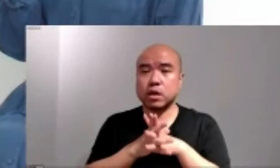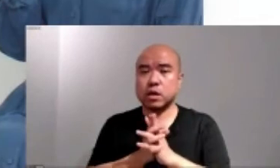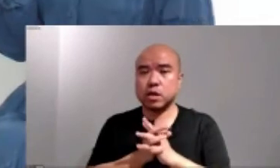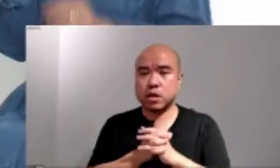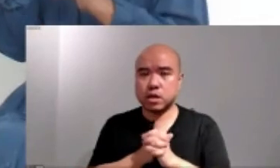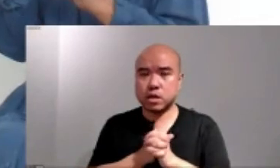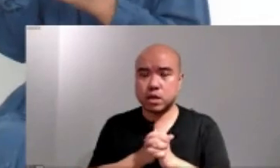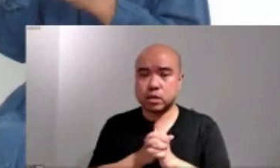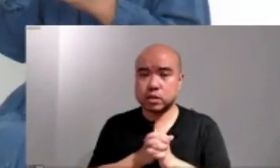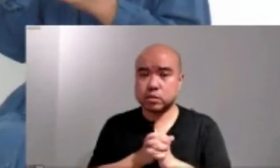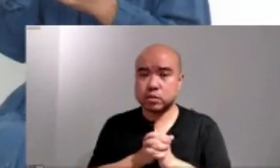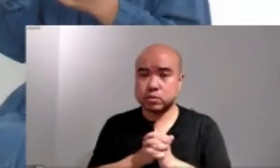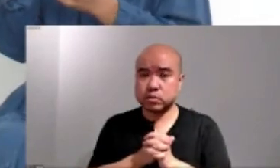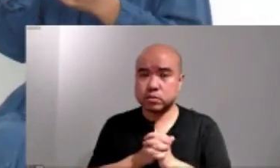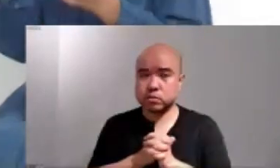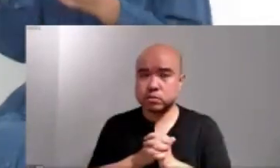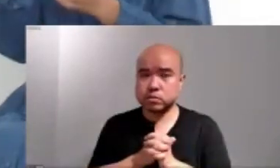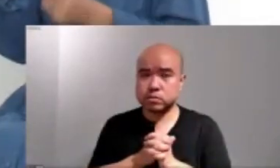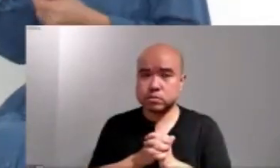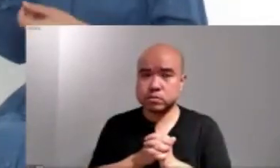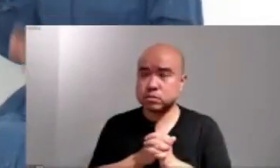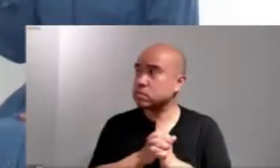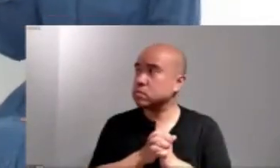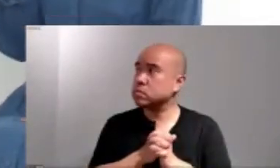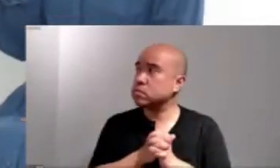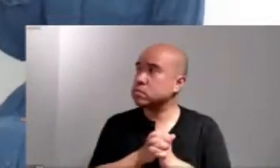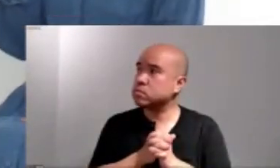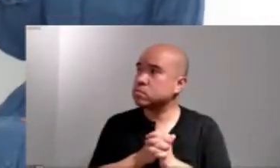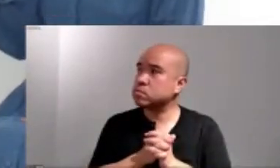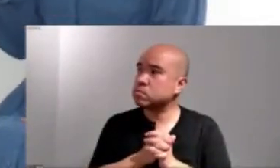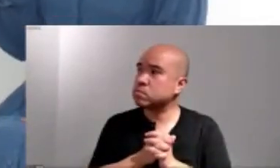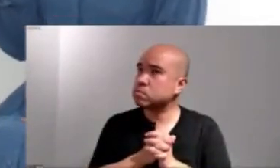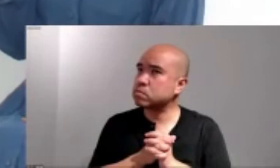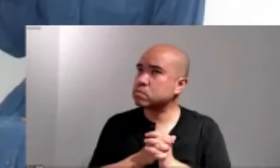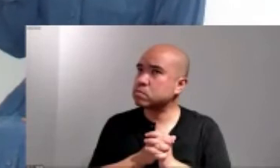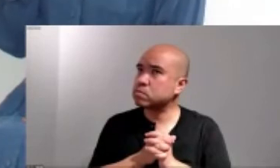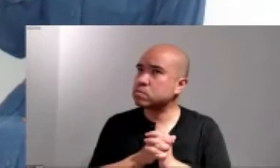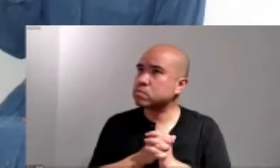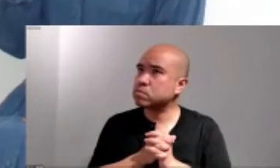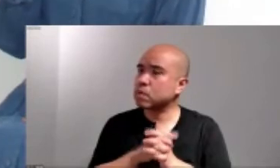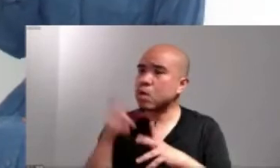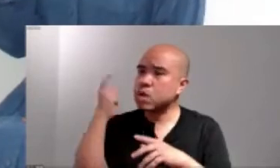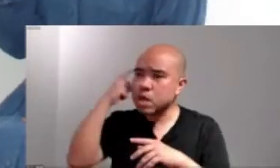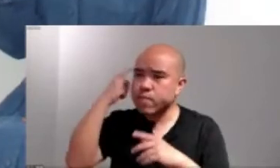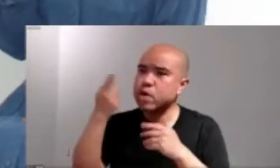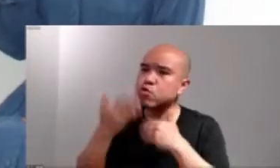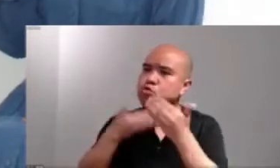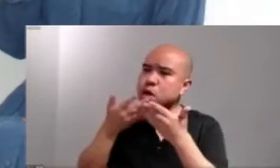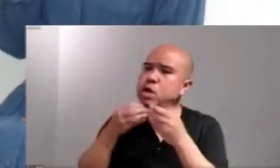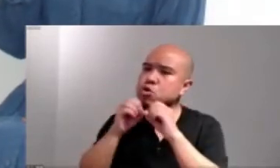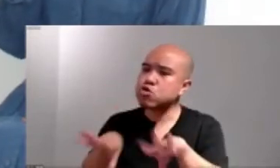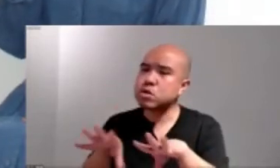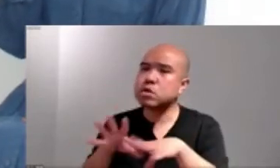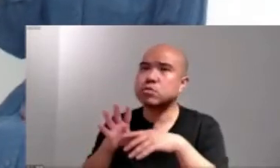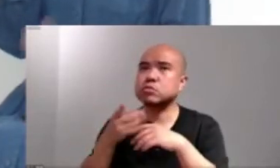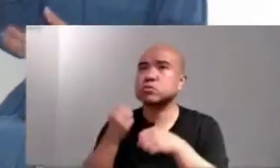有一啲概念係好緊要嘅，就係要講人話啦。同埋要做人做嘅事啦，就唔